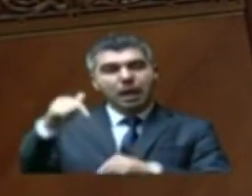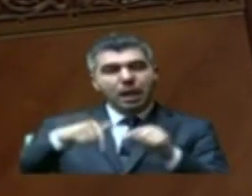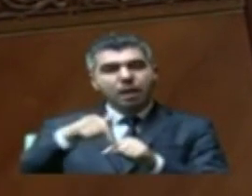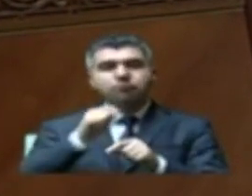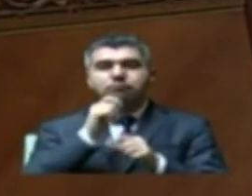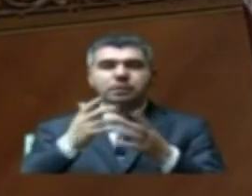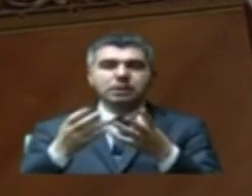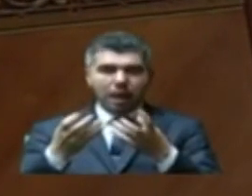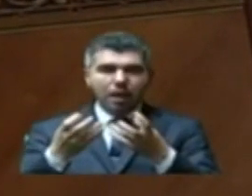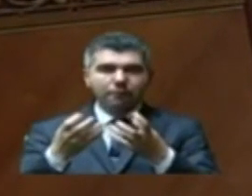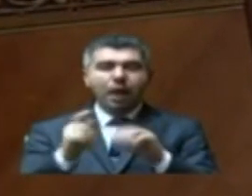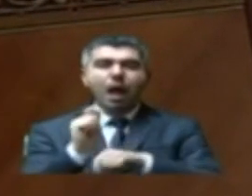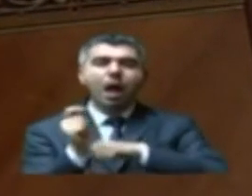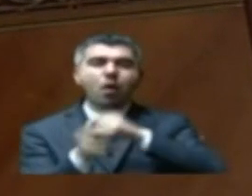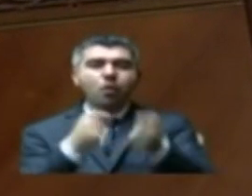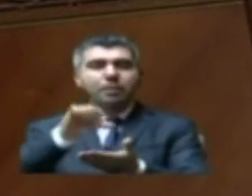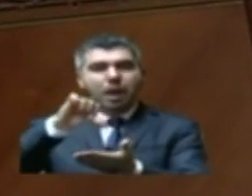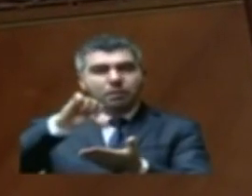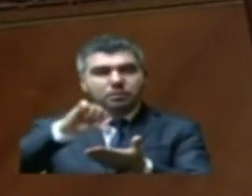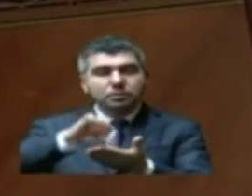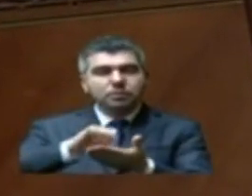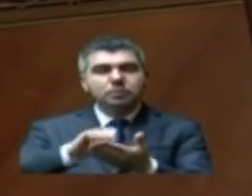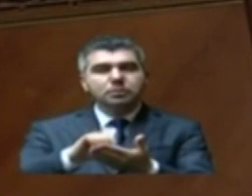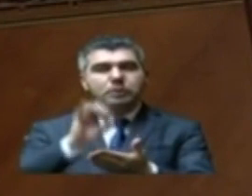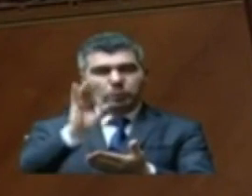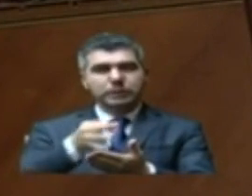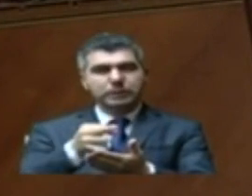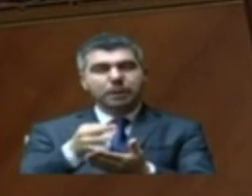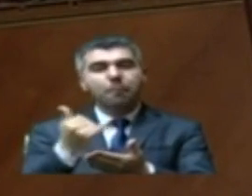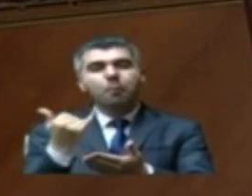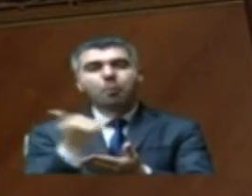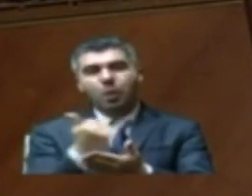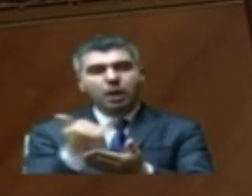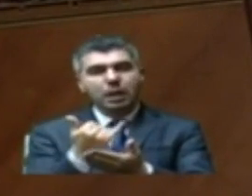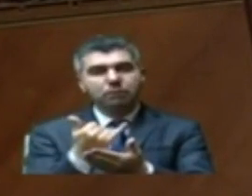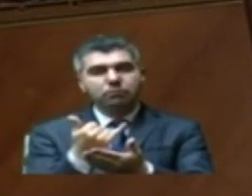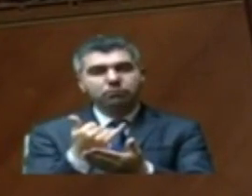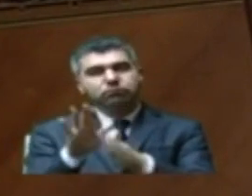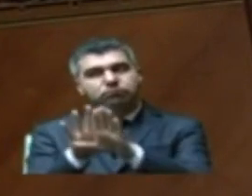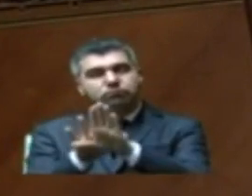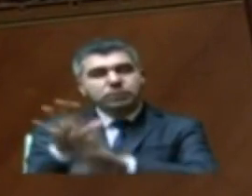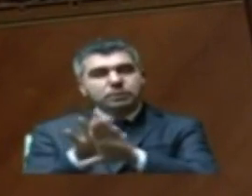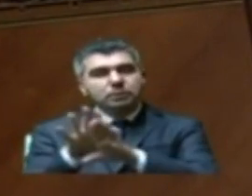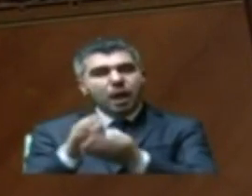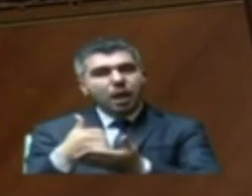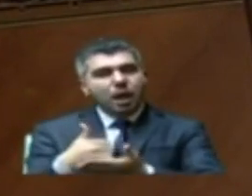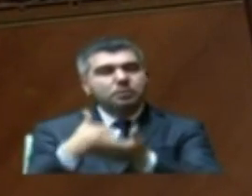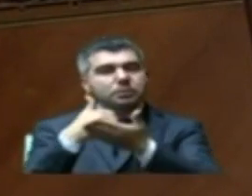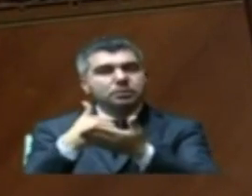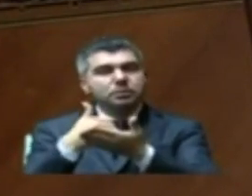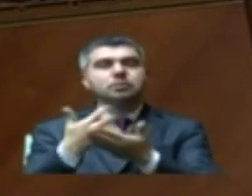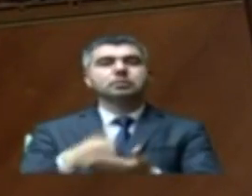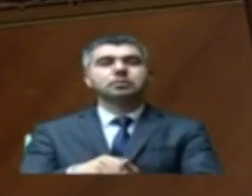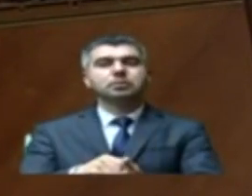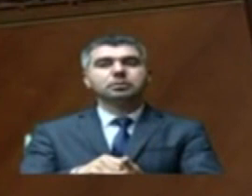الشريحة في الوسط القروي التي تحتاج منا أن ندبر أمرها، ليس بشكل